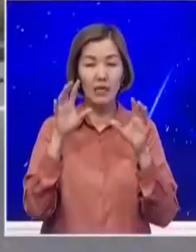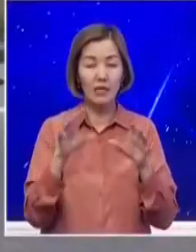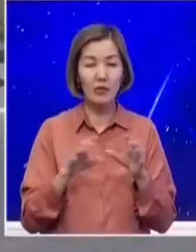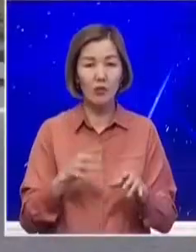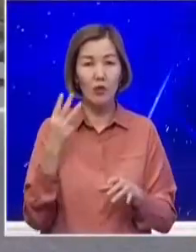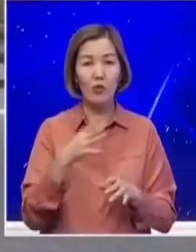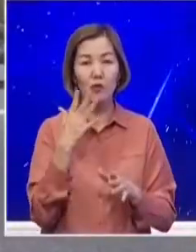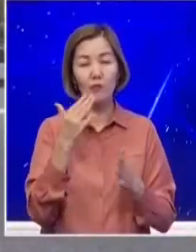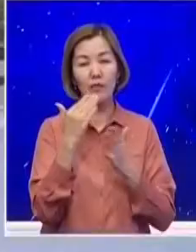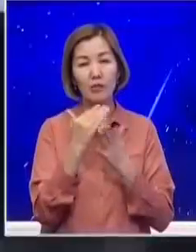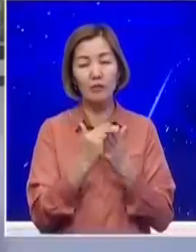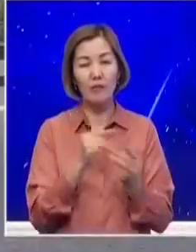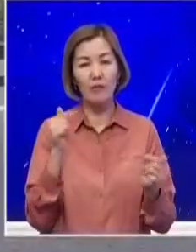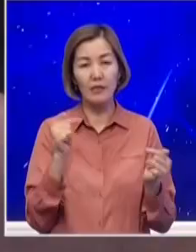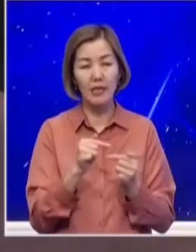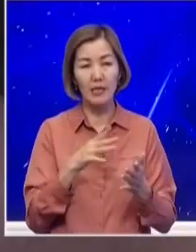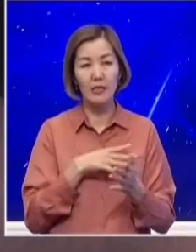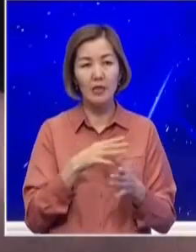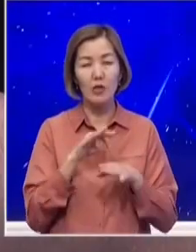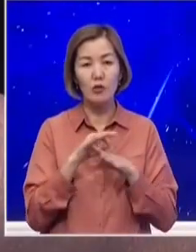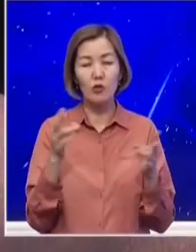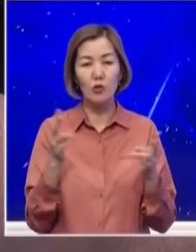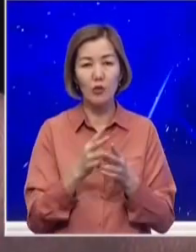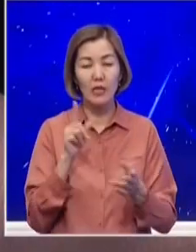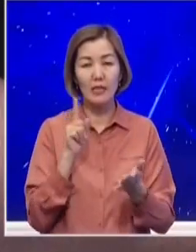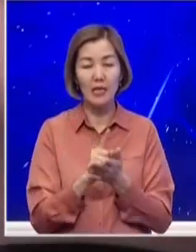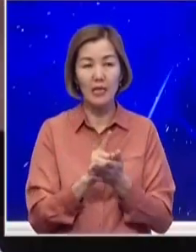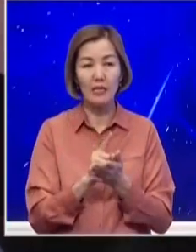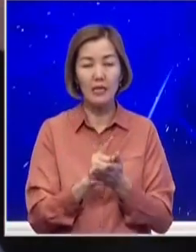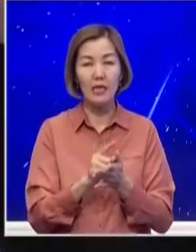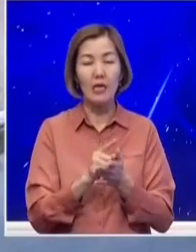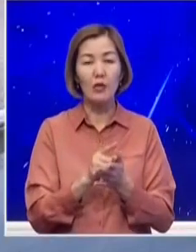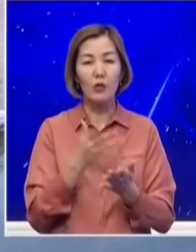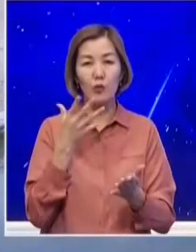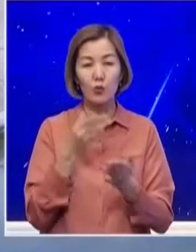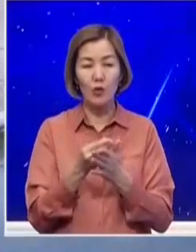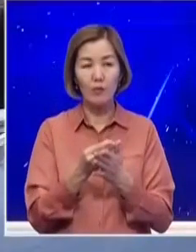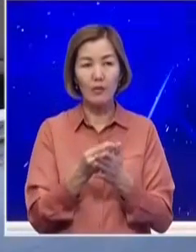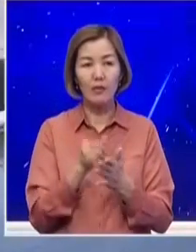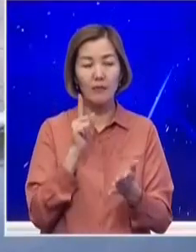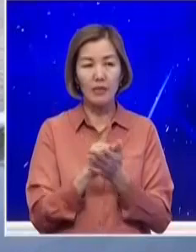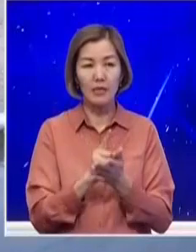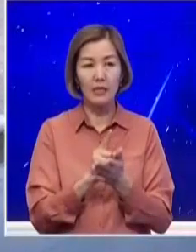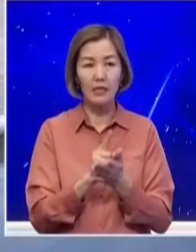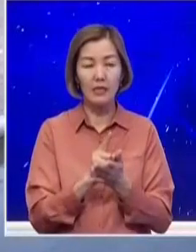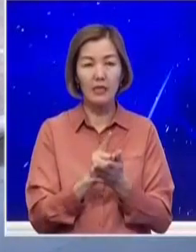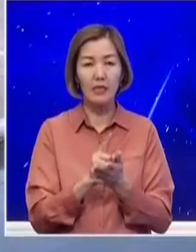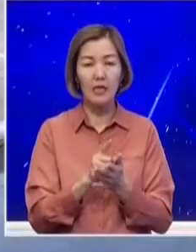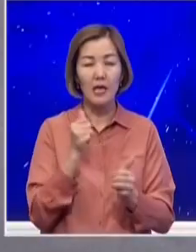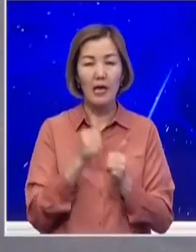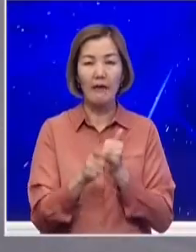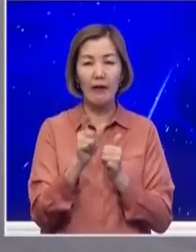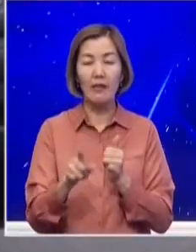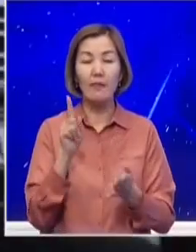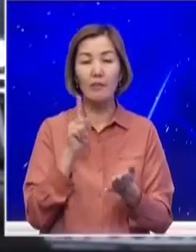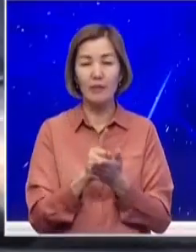Конституциясының 35-ші бабына сәйкес заң жүзінде белгіленген салықтарды, алымдарды және басқа да міндетті төлемдерді төлеу әр азаматтың